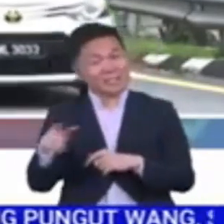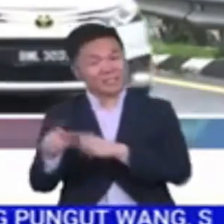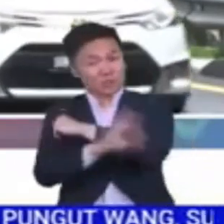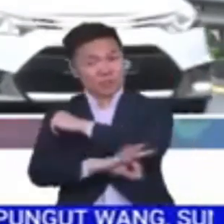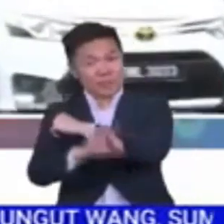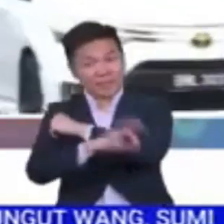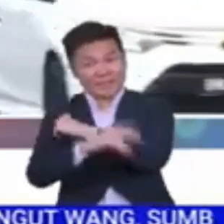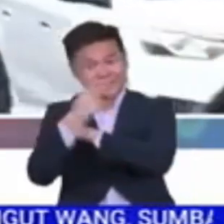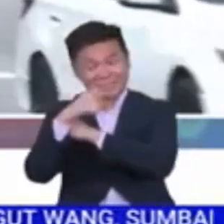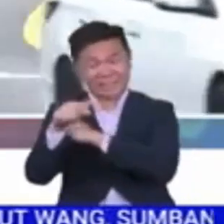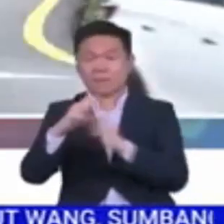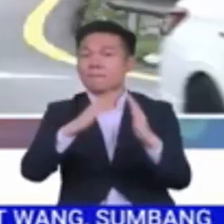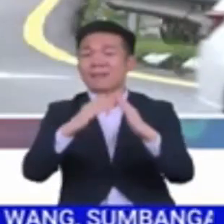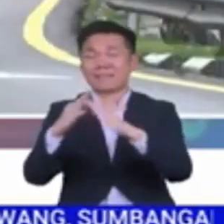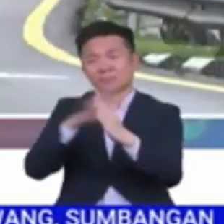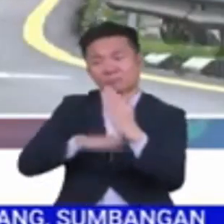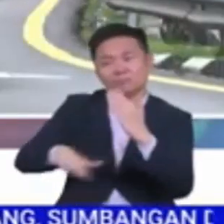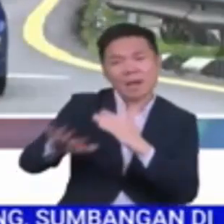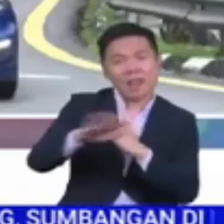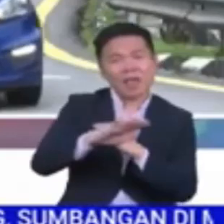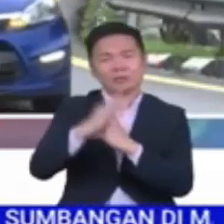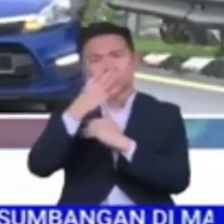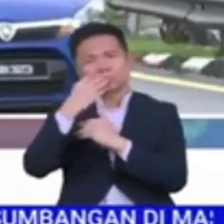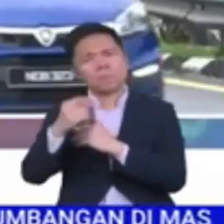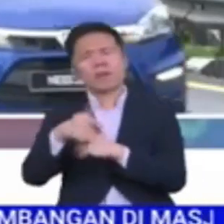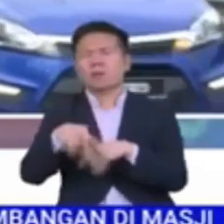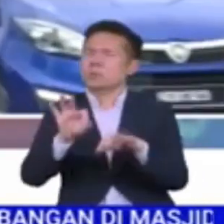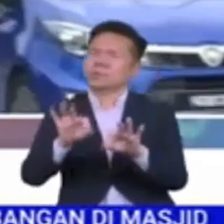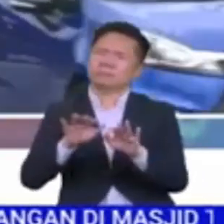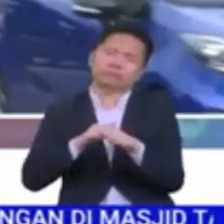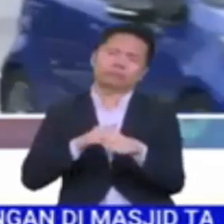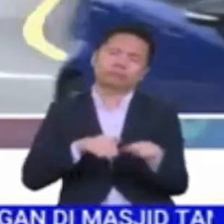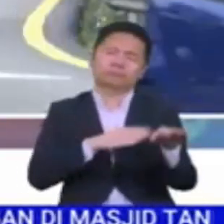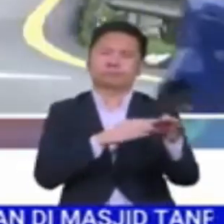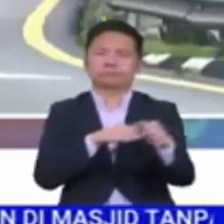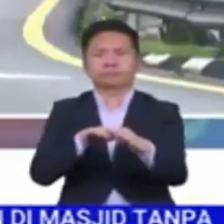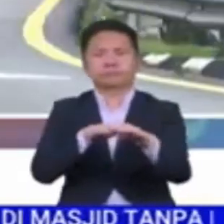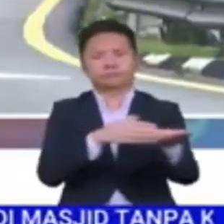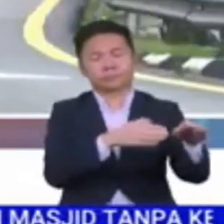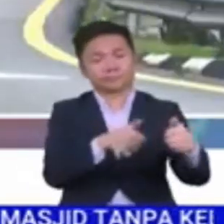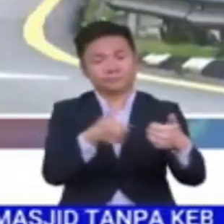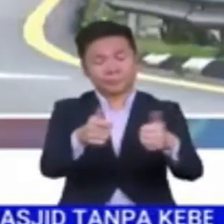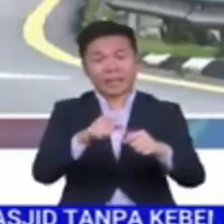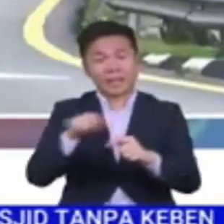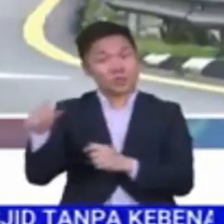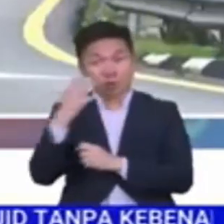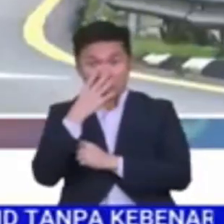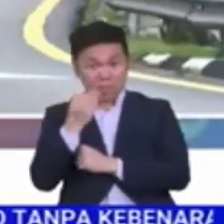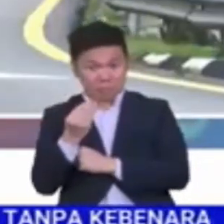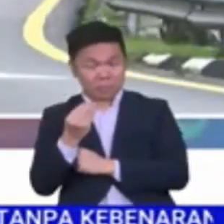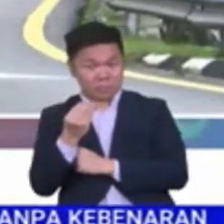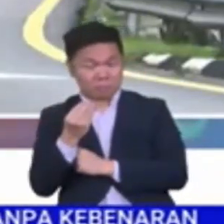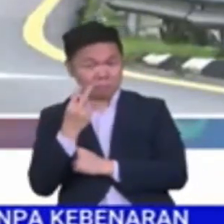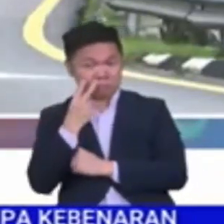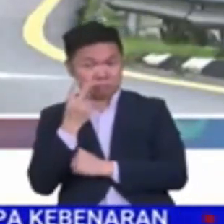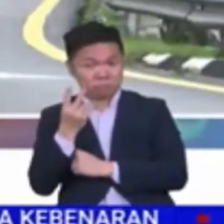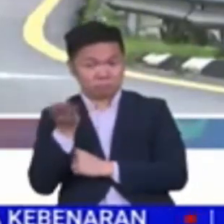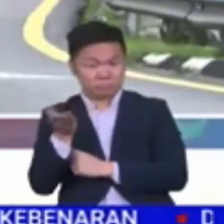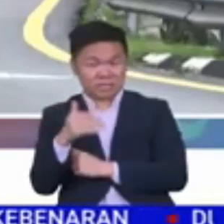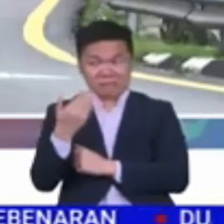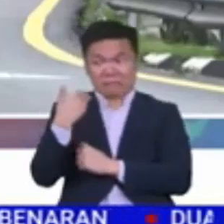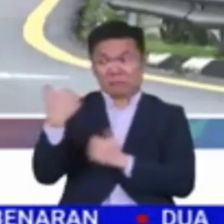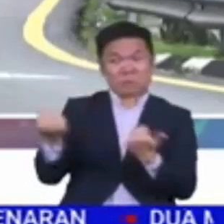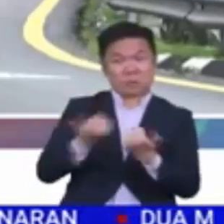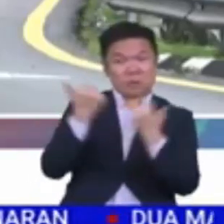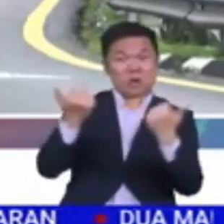bandaran, jalan-jalan bandaran pun masih lancar, cuma terutamanya di Seremban ya, yang untuk pada hari raya yang